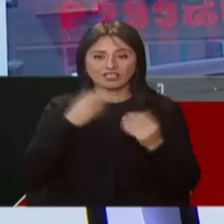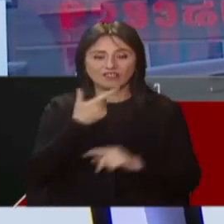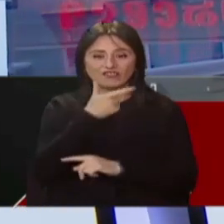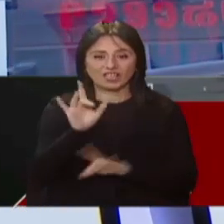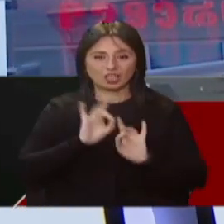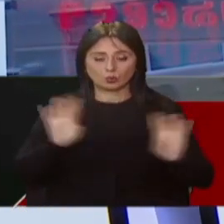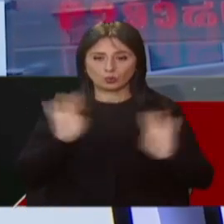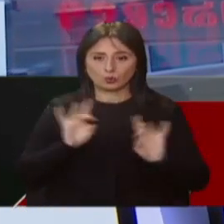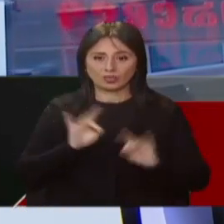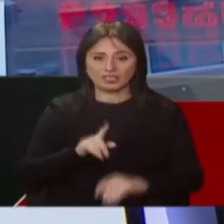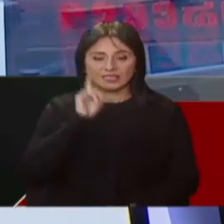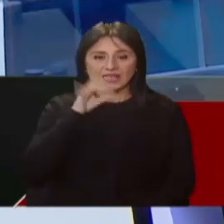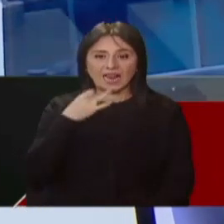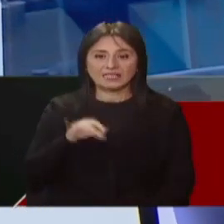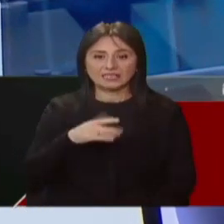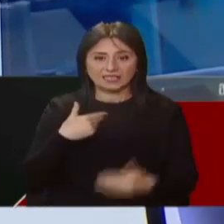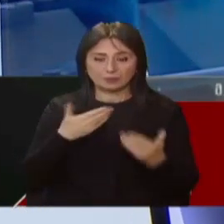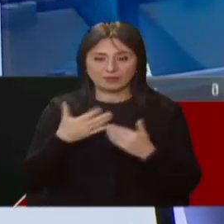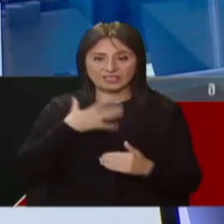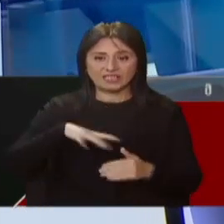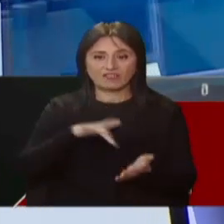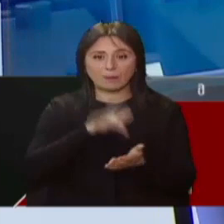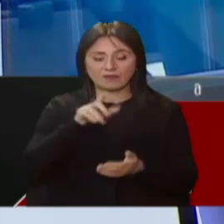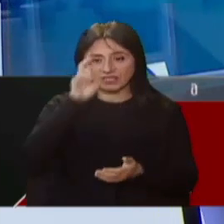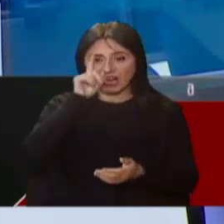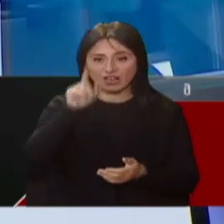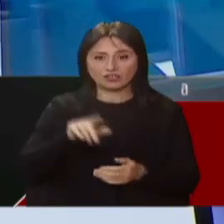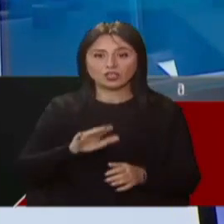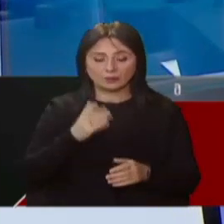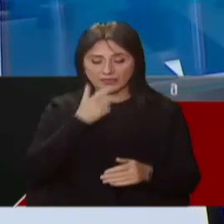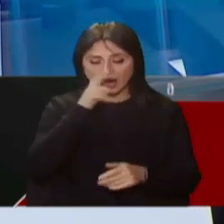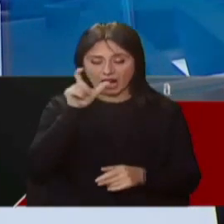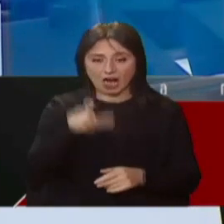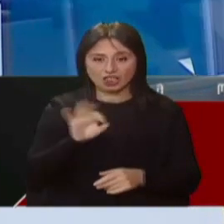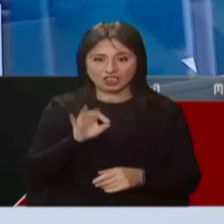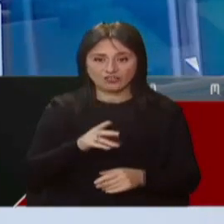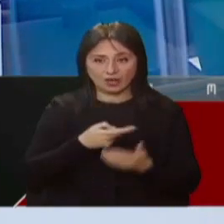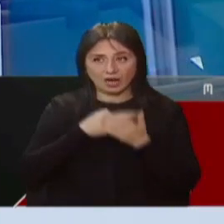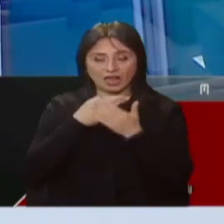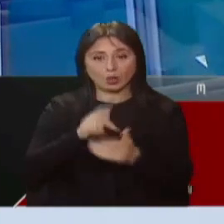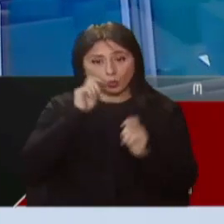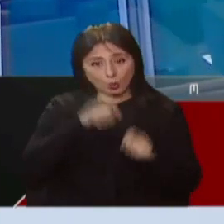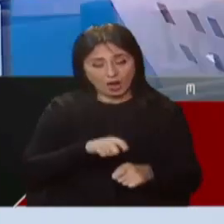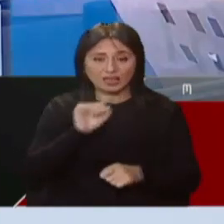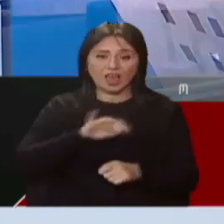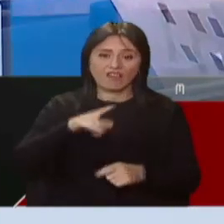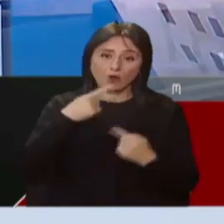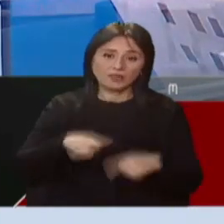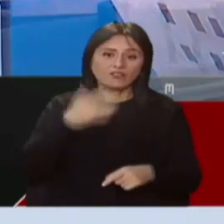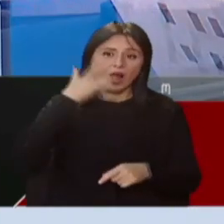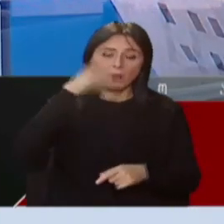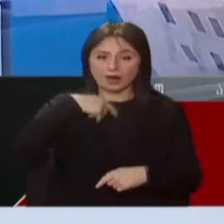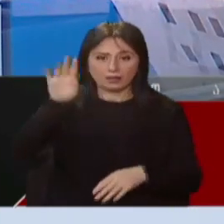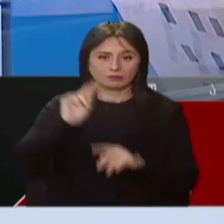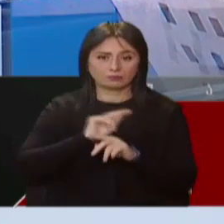martua și ganat schada. Vladimir Zelenski mi martua sa cartul zmo se hlubă de helisuclebe smohte s Mihail Saakashvili zgada cu una ucrainis sua Europoli cu agnisa în America